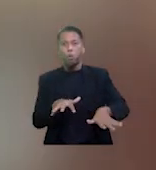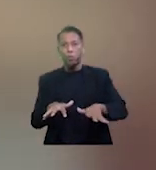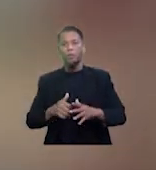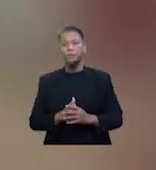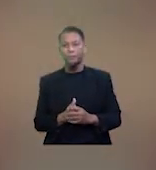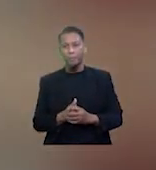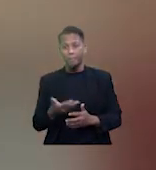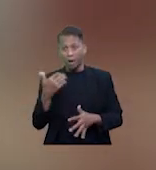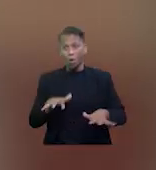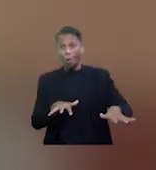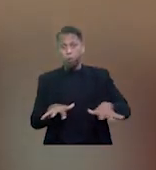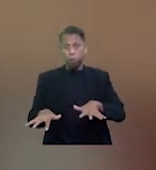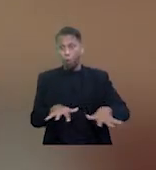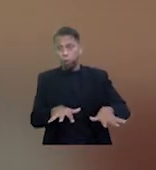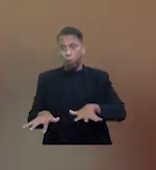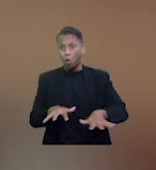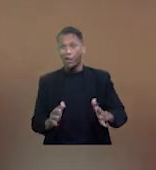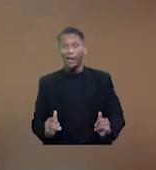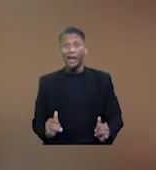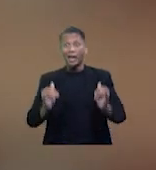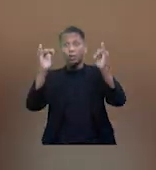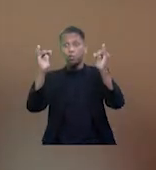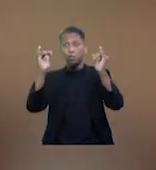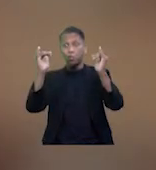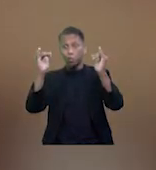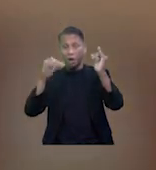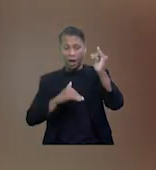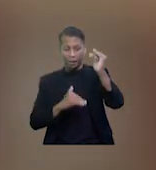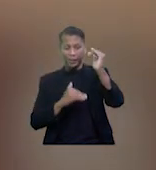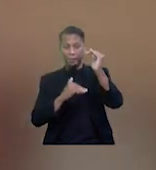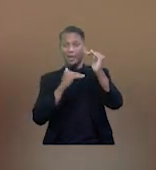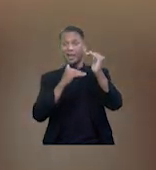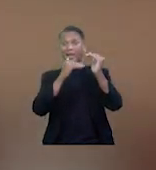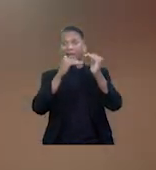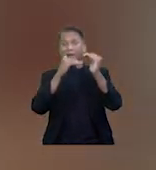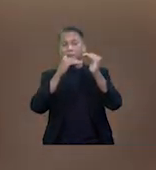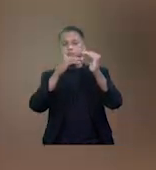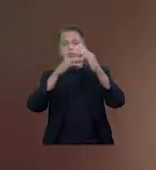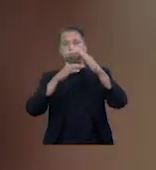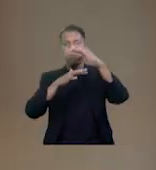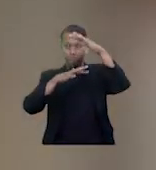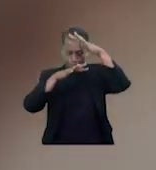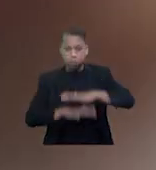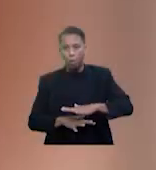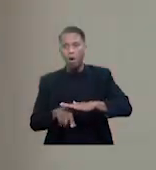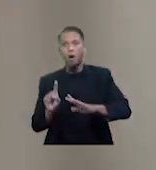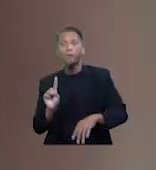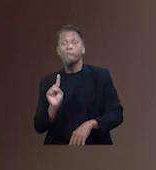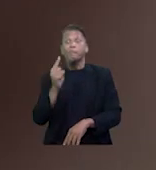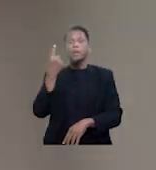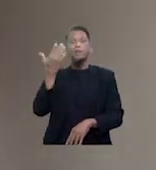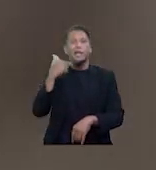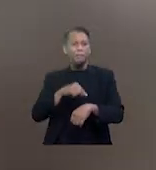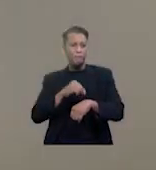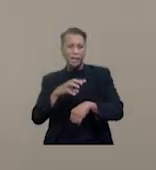membuat gedung-gedung dan apartemen ambruk rata dengan tanah. Gempa pertama kali terjadi sekitar pukul 4 dini hari, saat sebagian